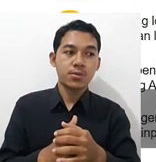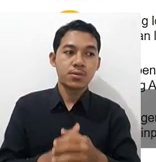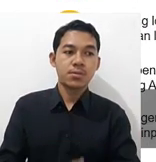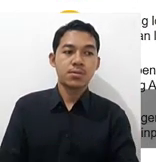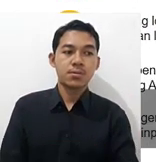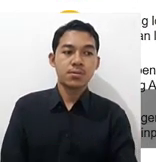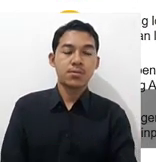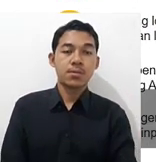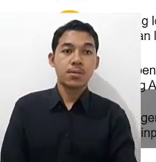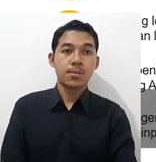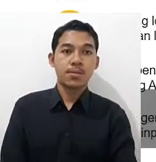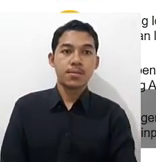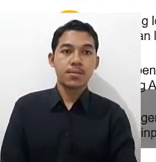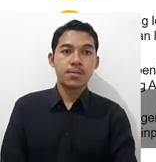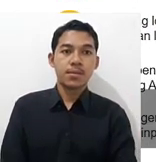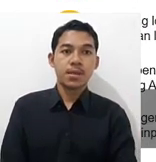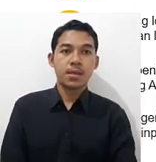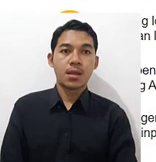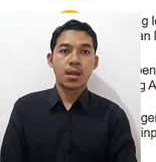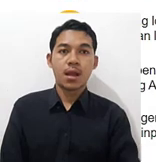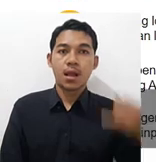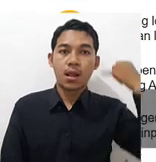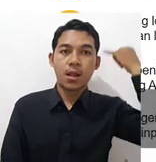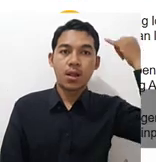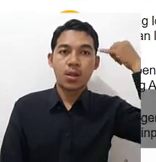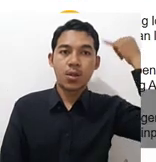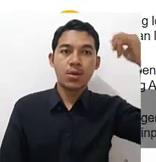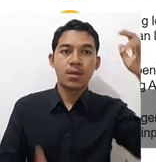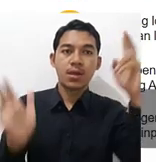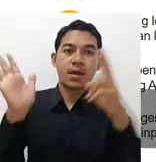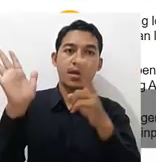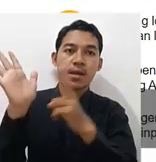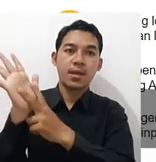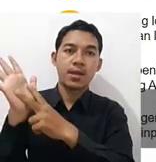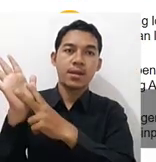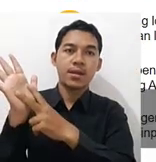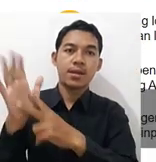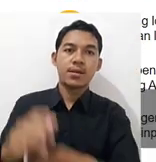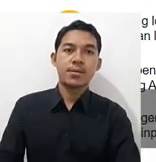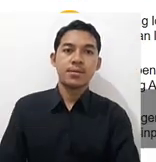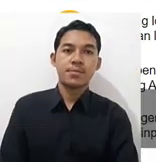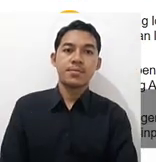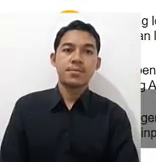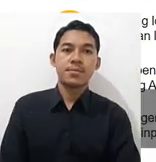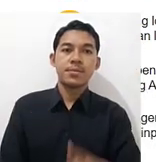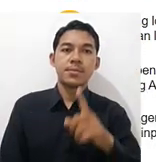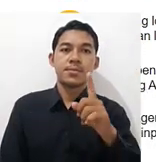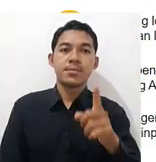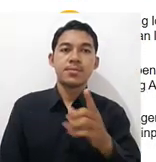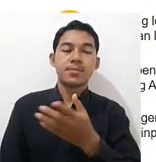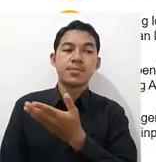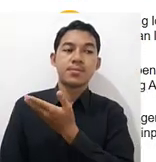Nah, selanjutnya gerbang logika AND. Nah, gerbang logika AND ini punya